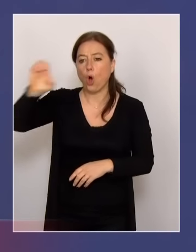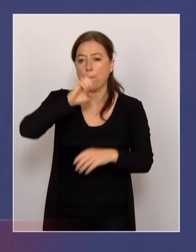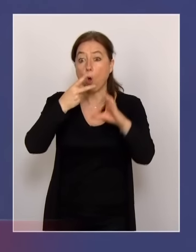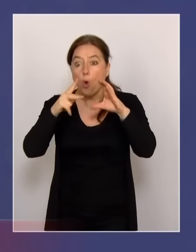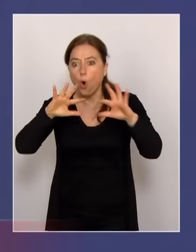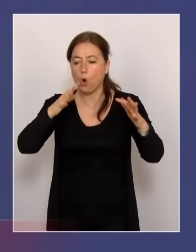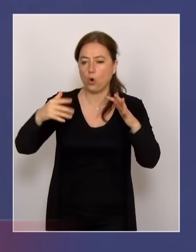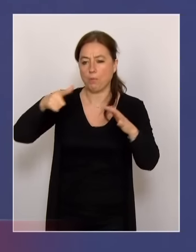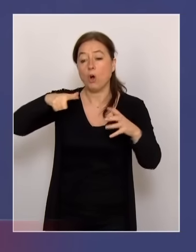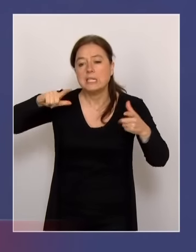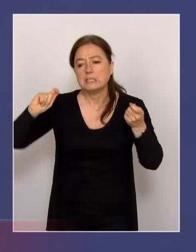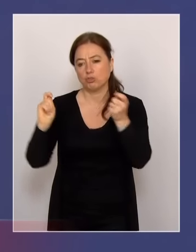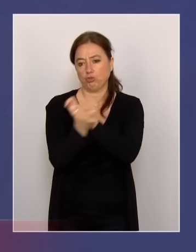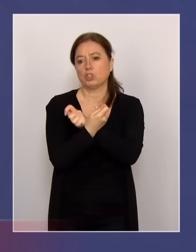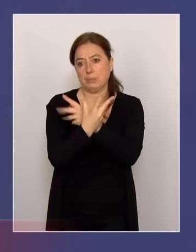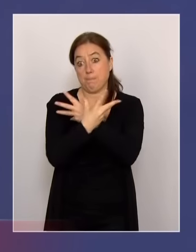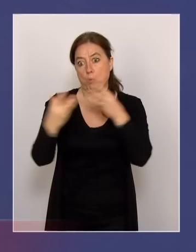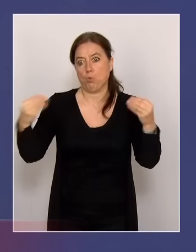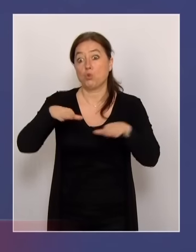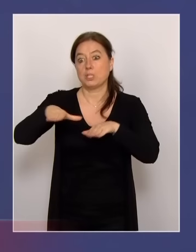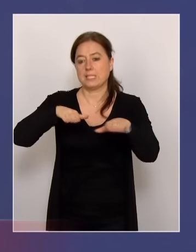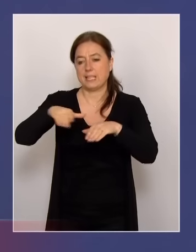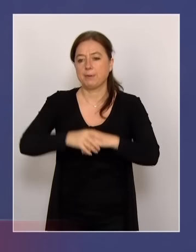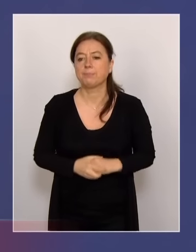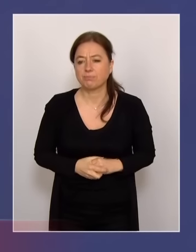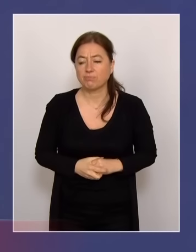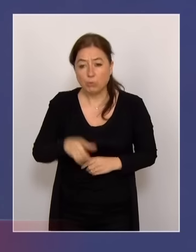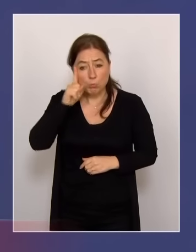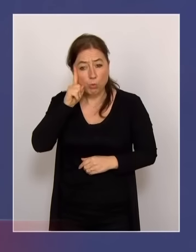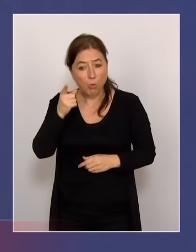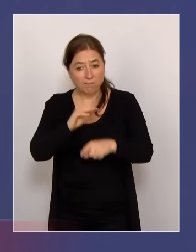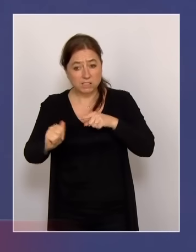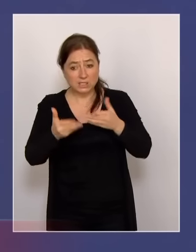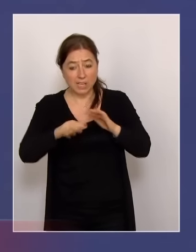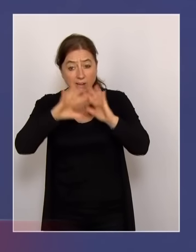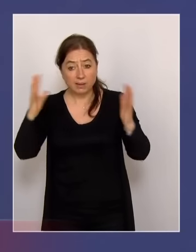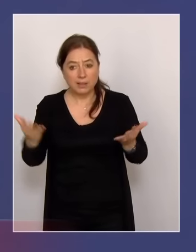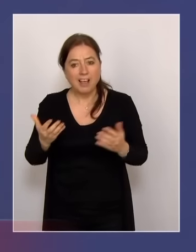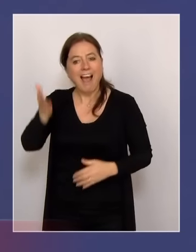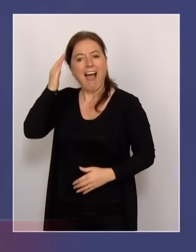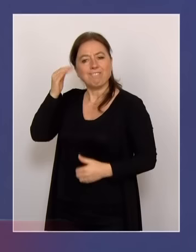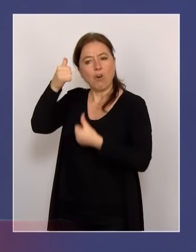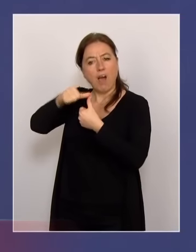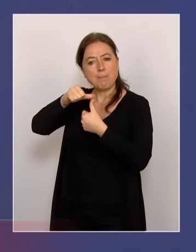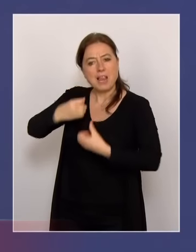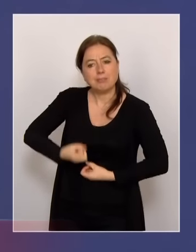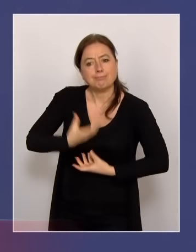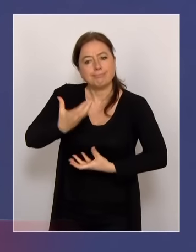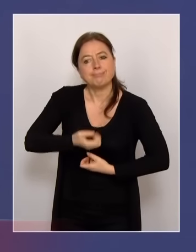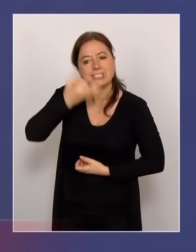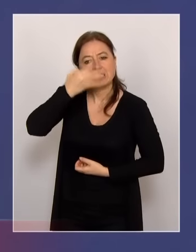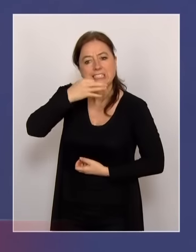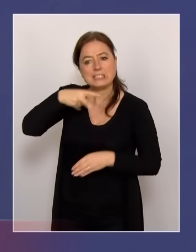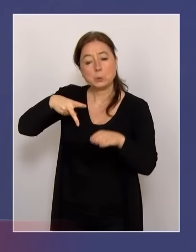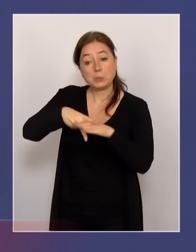Alors, pour conclure, pourquoi faire tout cela ? Je disais au début que notre Europe pouvait mourir. Elle peut mourir si elle ne